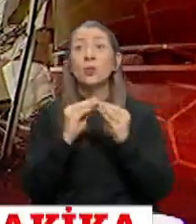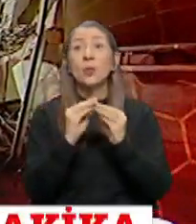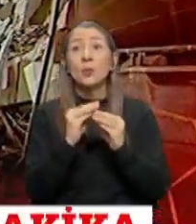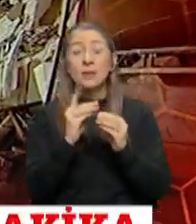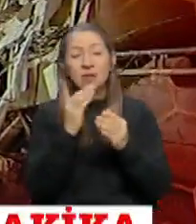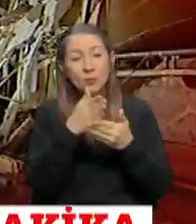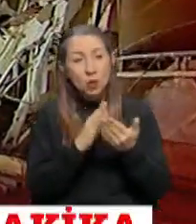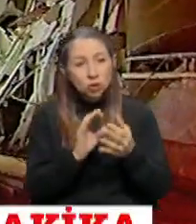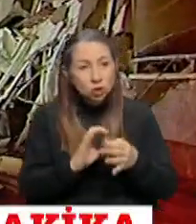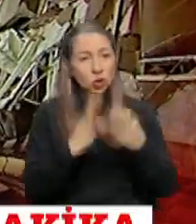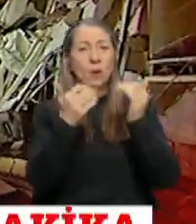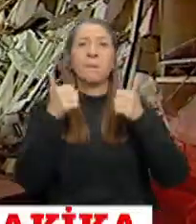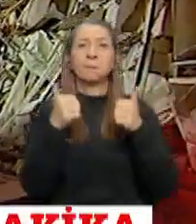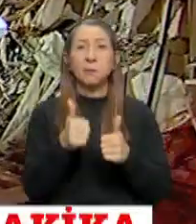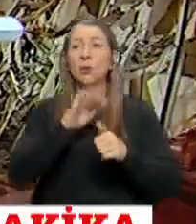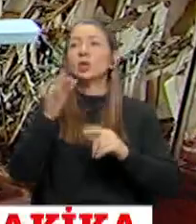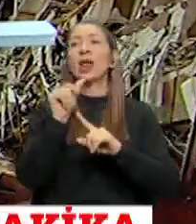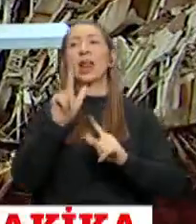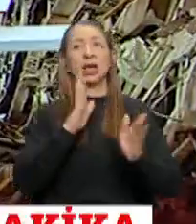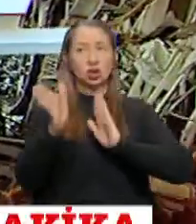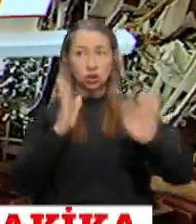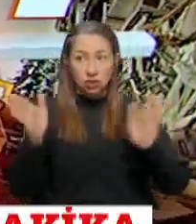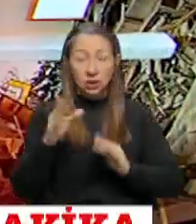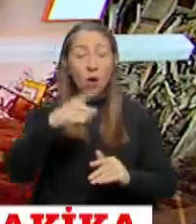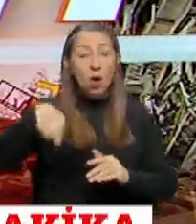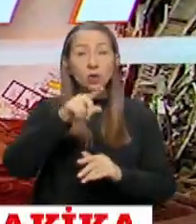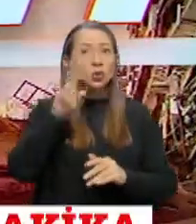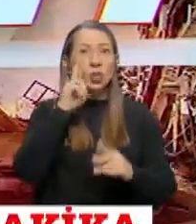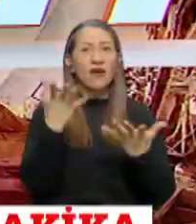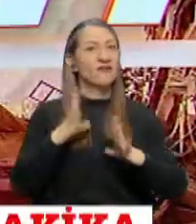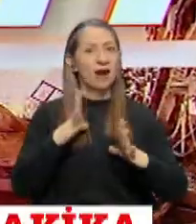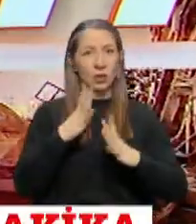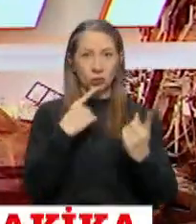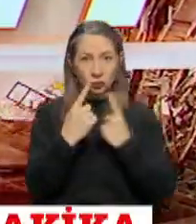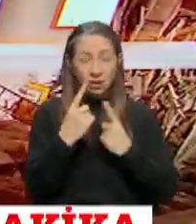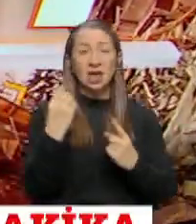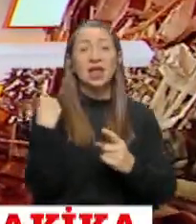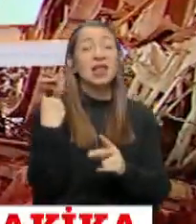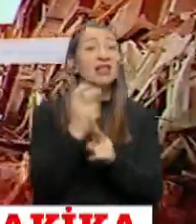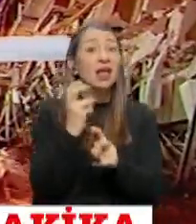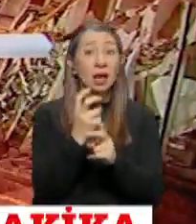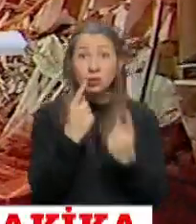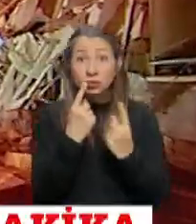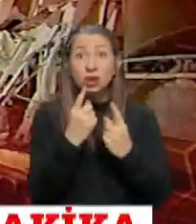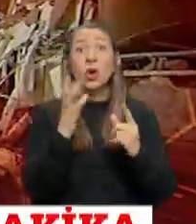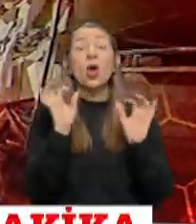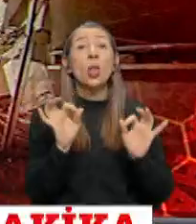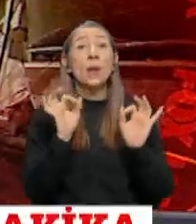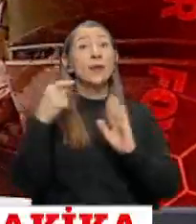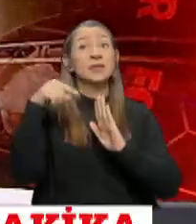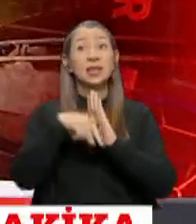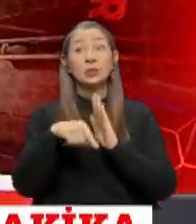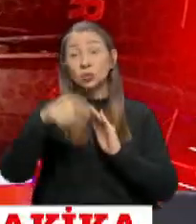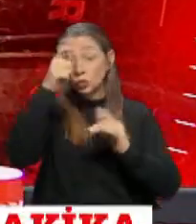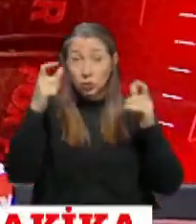bir bölümünün giderildiği bütün illerimize gideceğiz. Oralarda son durumu alacağız. Yeni risklerden bahsedeceğiz. Üstelik önemli detaylarla